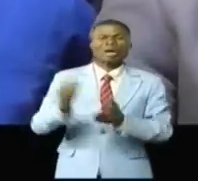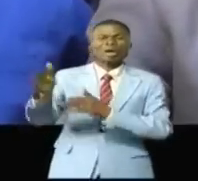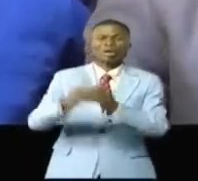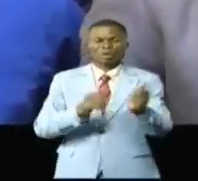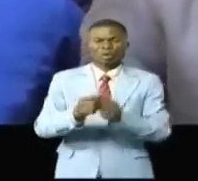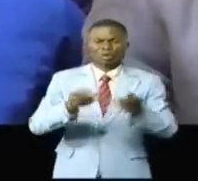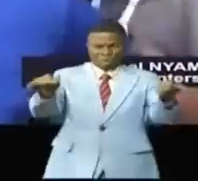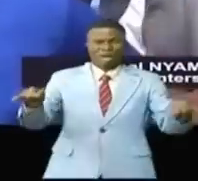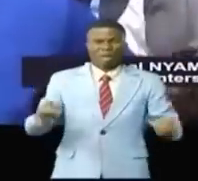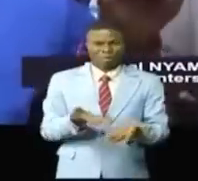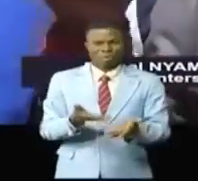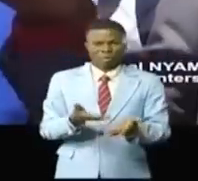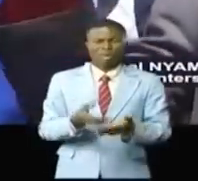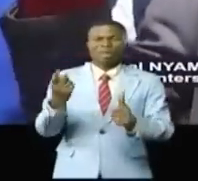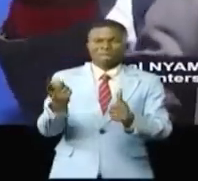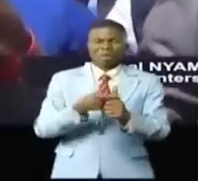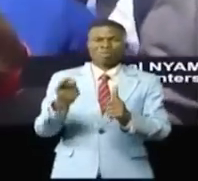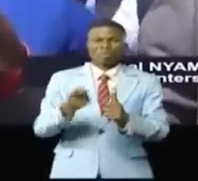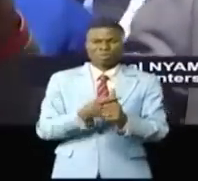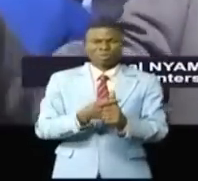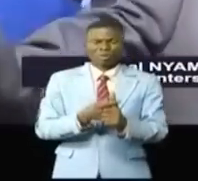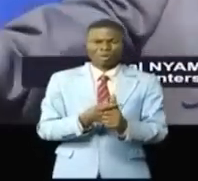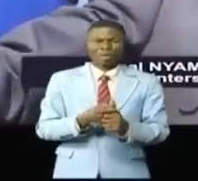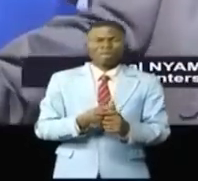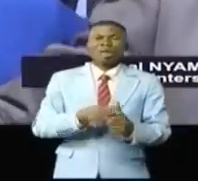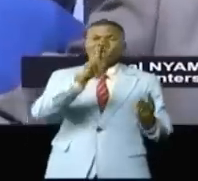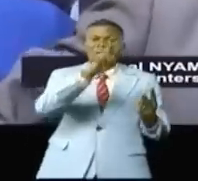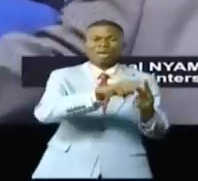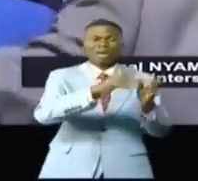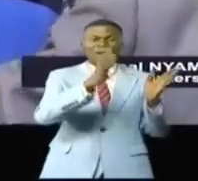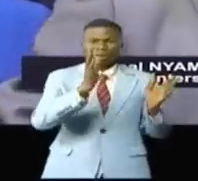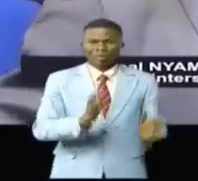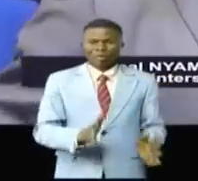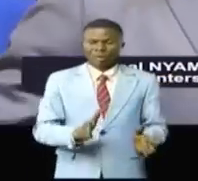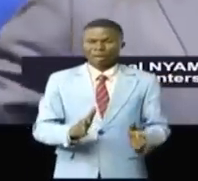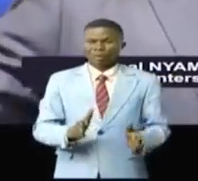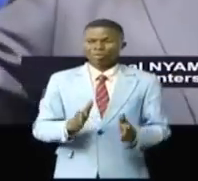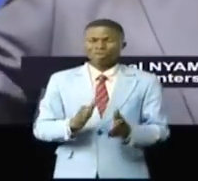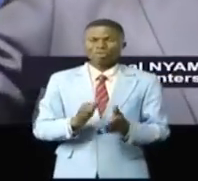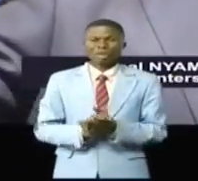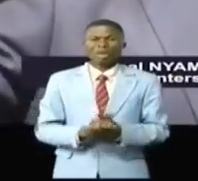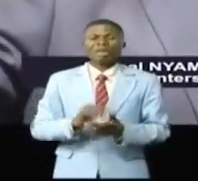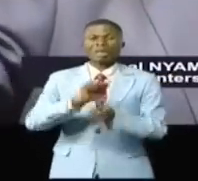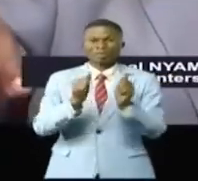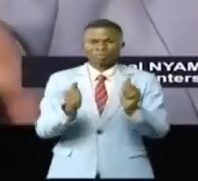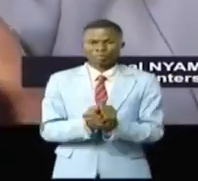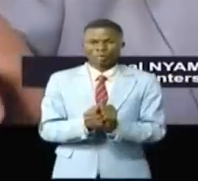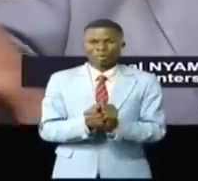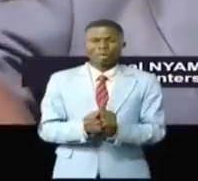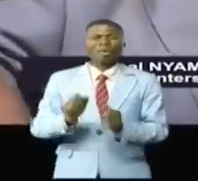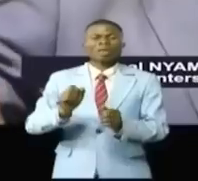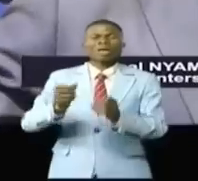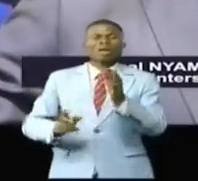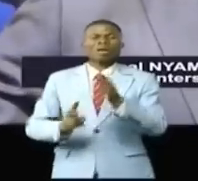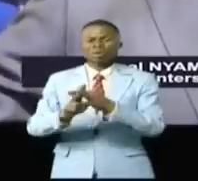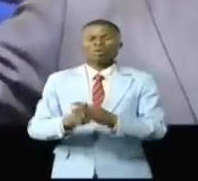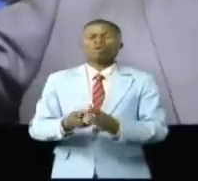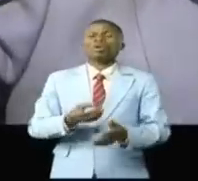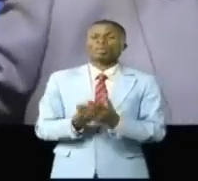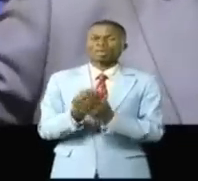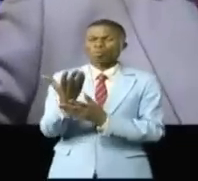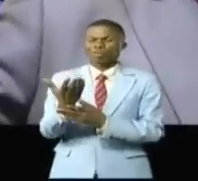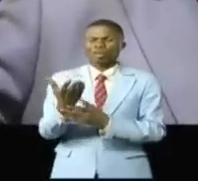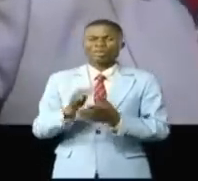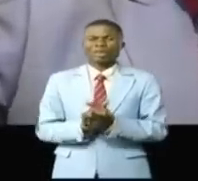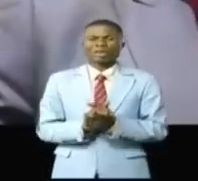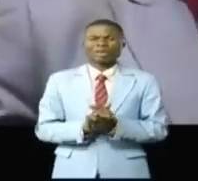cet espace, surtout que le réservoir ici, derrière cet espace, a des bouches de respiration pour